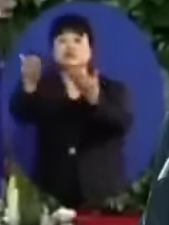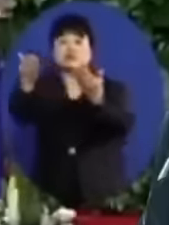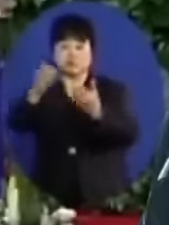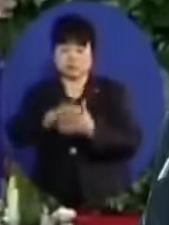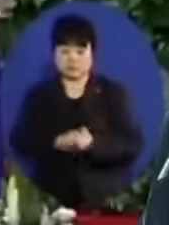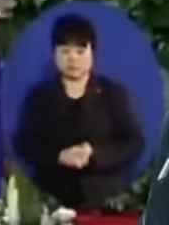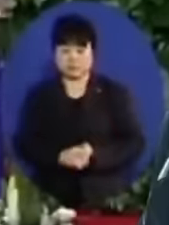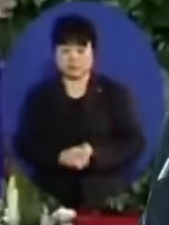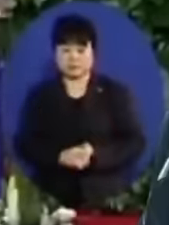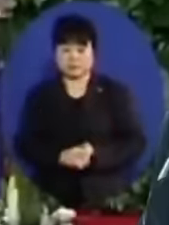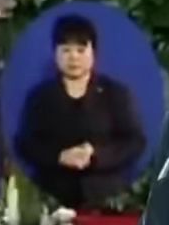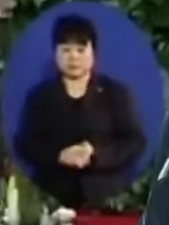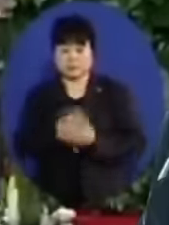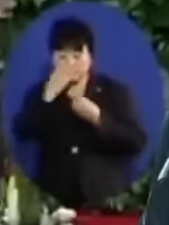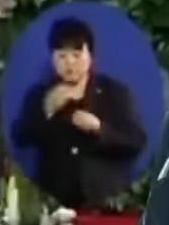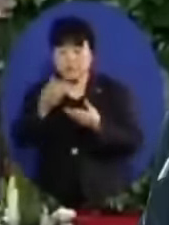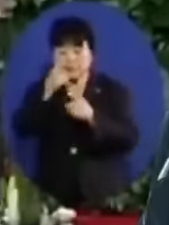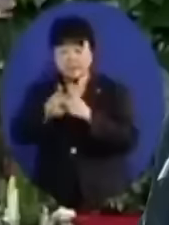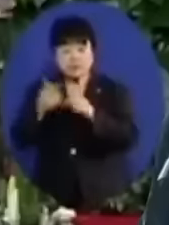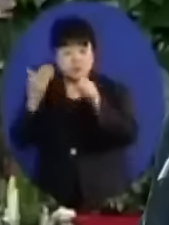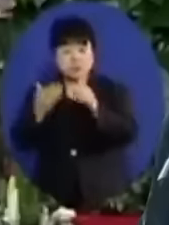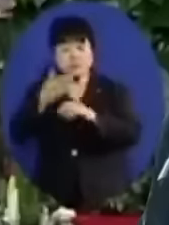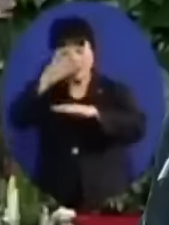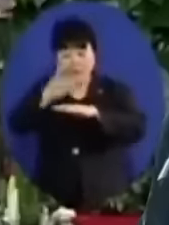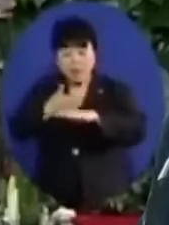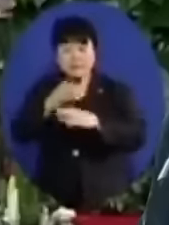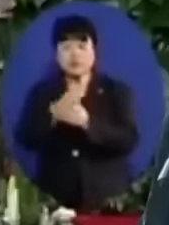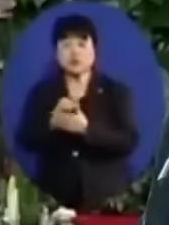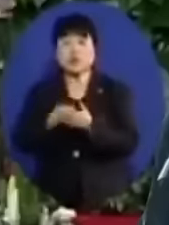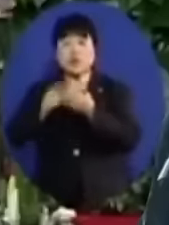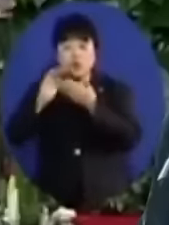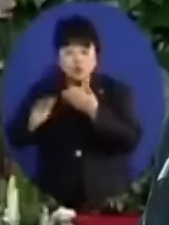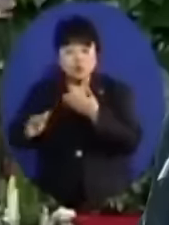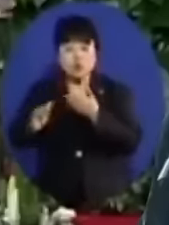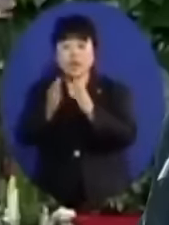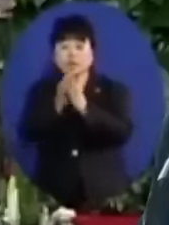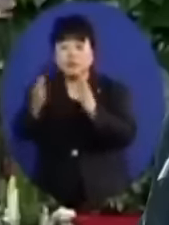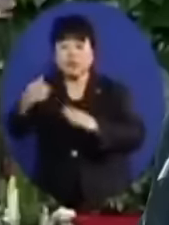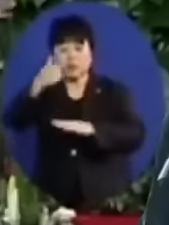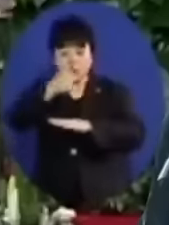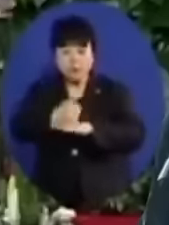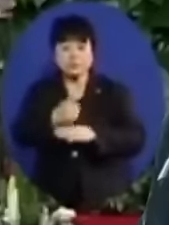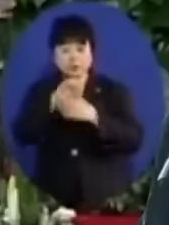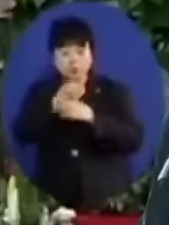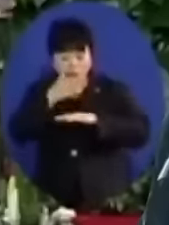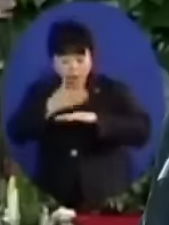말하고 성찬도 예수님이 감사 기도로 시작해서 감사로 마쳤습니다.